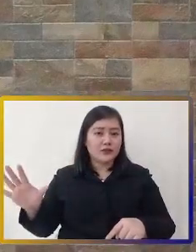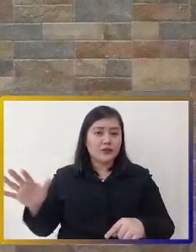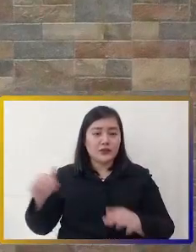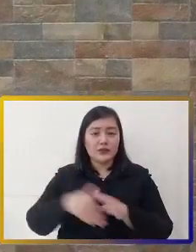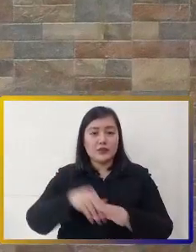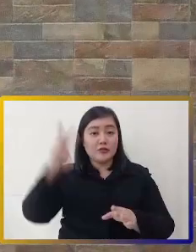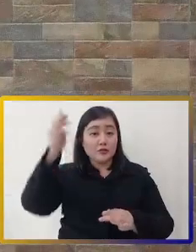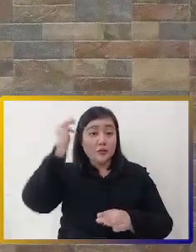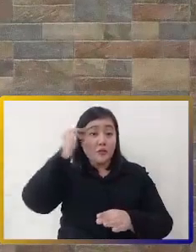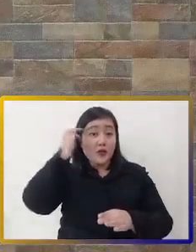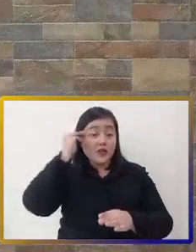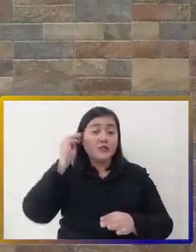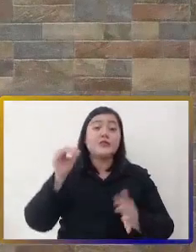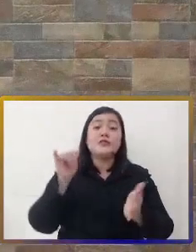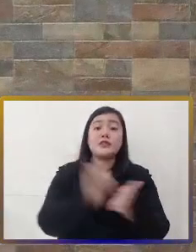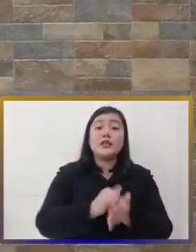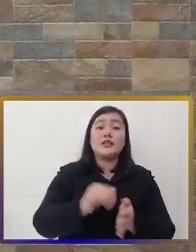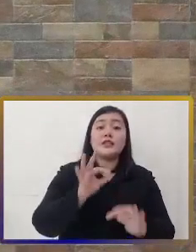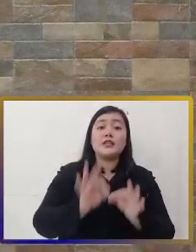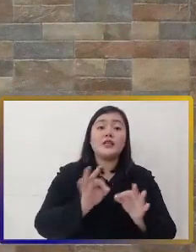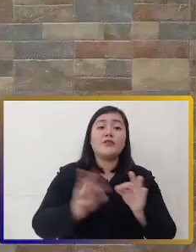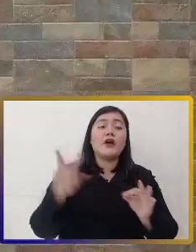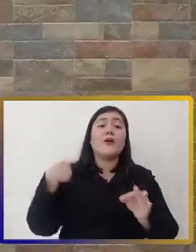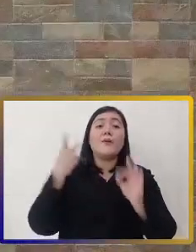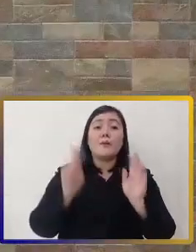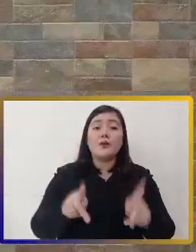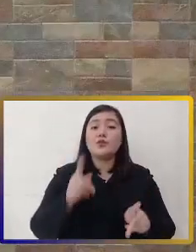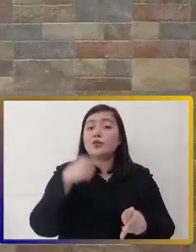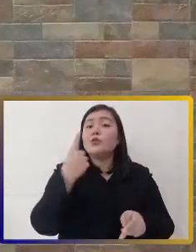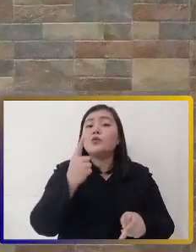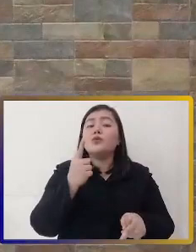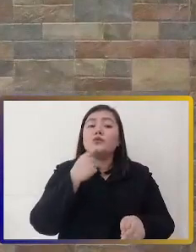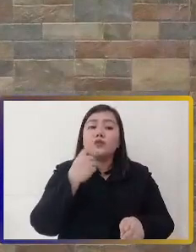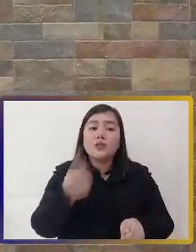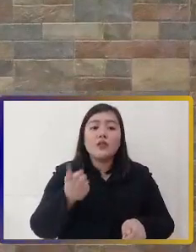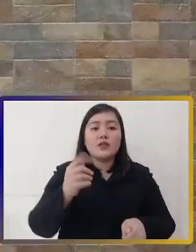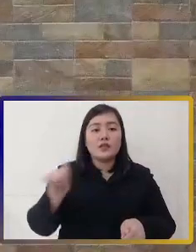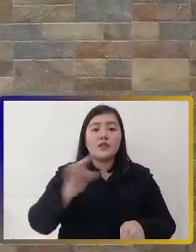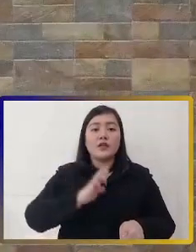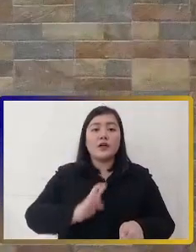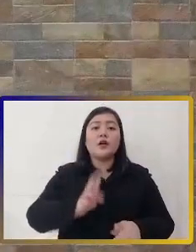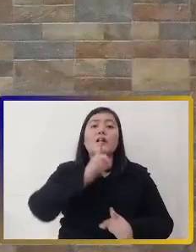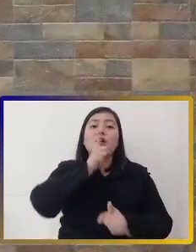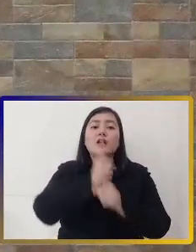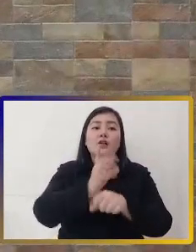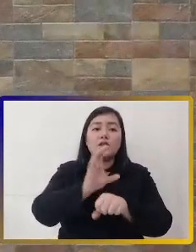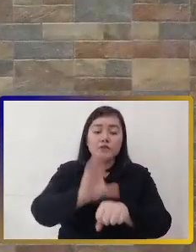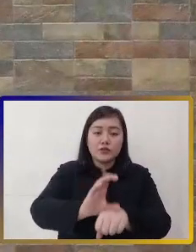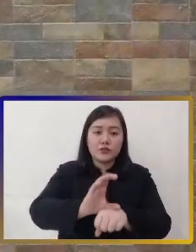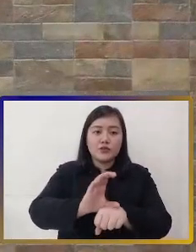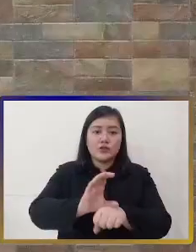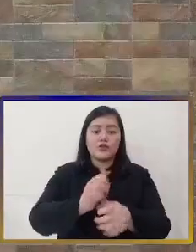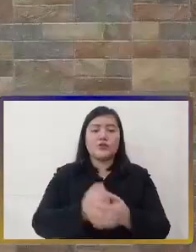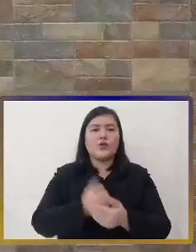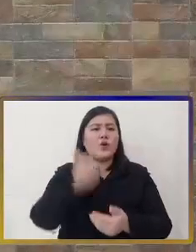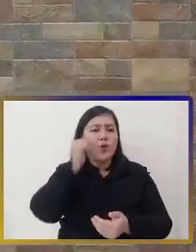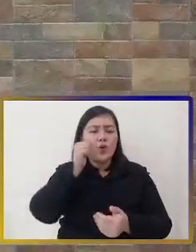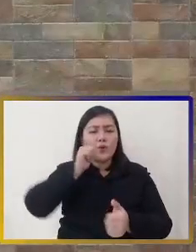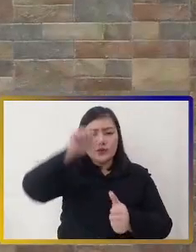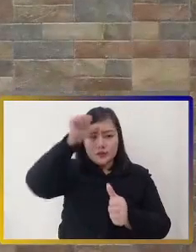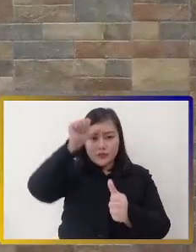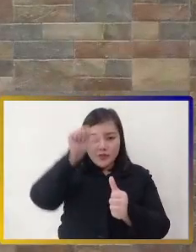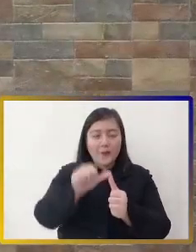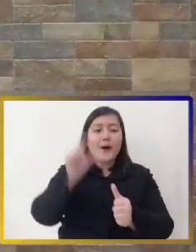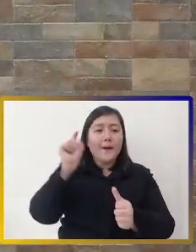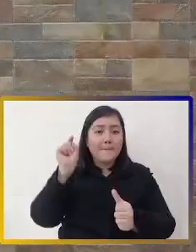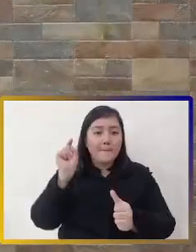na mag-claim to be the right church. Hindi po natin kailangan kalimutan o dapat lagi nating matandaan that they will conform